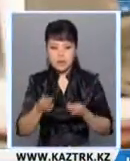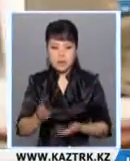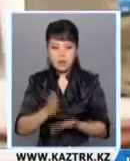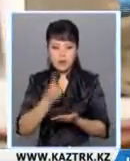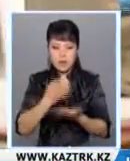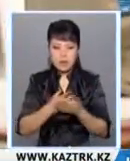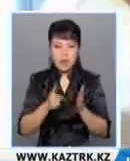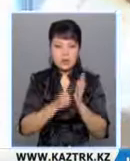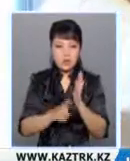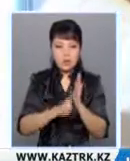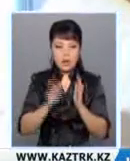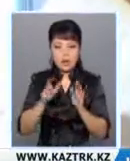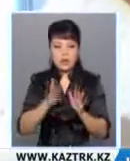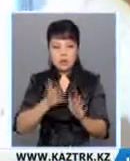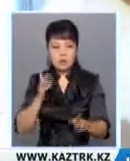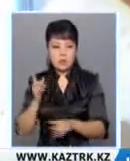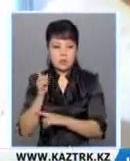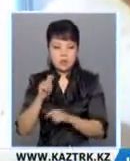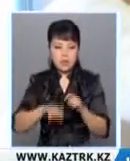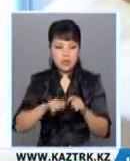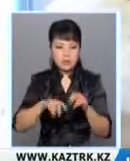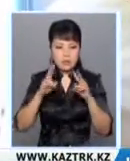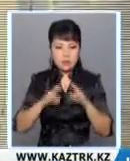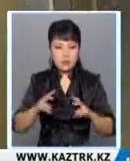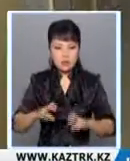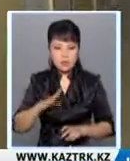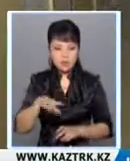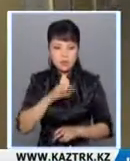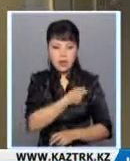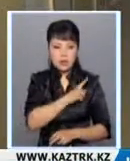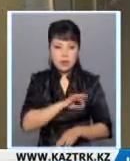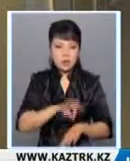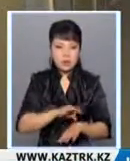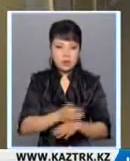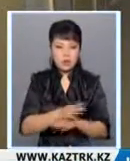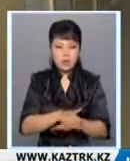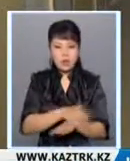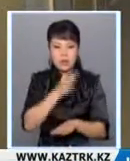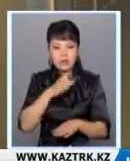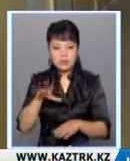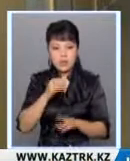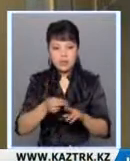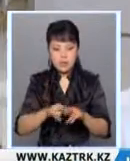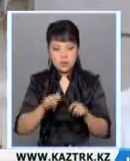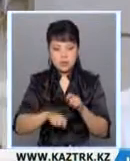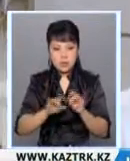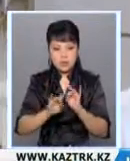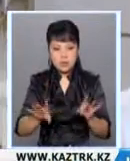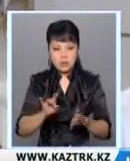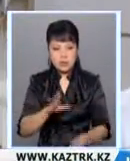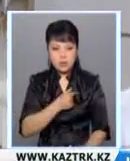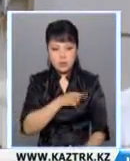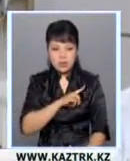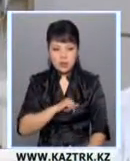аппаратына 70-ге жуық адам қаралыпты. Дәрігерлер ауруларының көбі созылмалы сырқаты бар жандар екенін айтады.